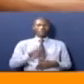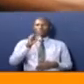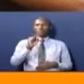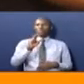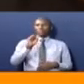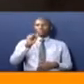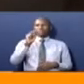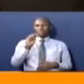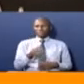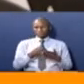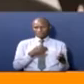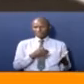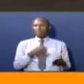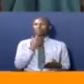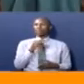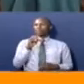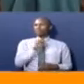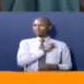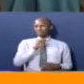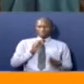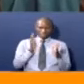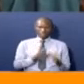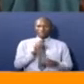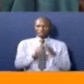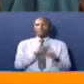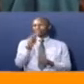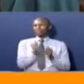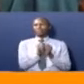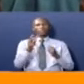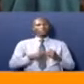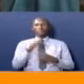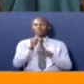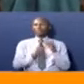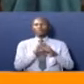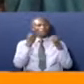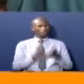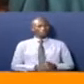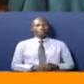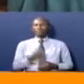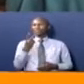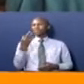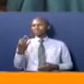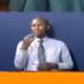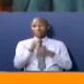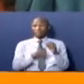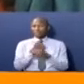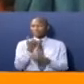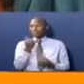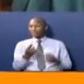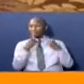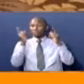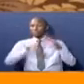Sinaintoi anonga mita Kivila cha useneta mwaka wangilili na kumi na mwanza ena ukuwa miaka miongo ilini ya tatu na ena uwa kwa